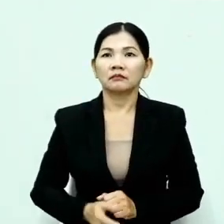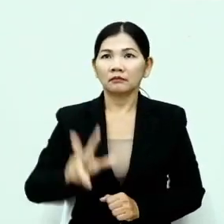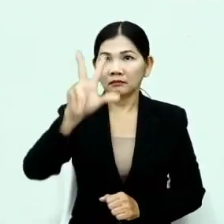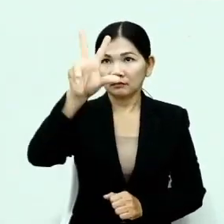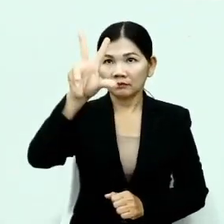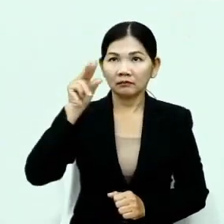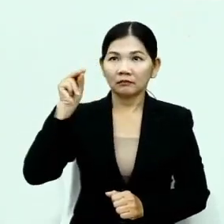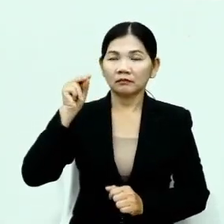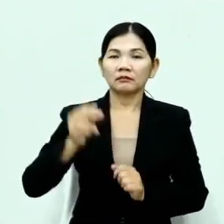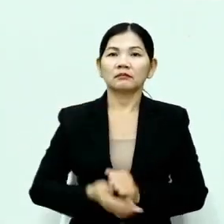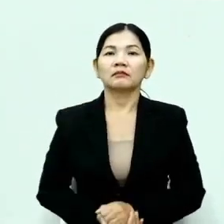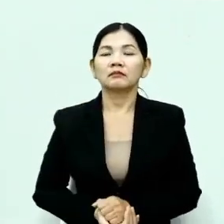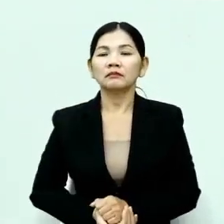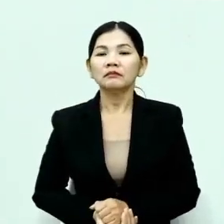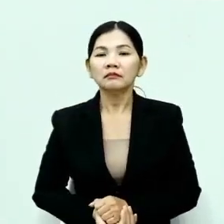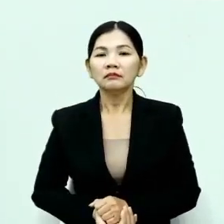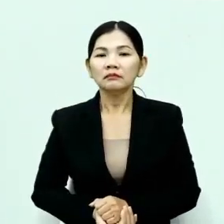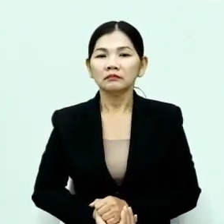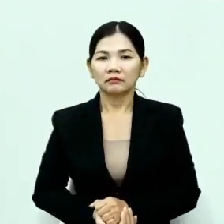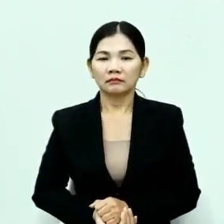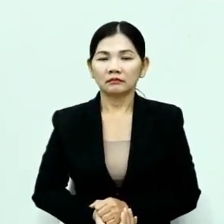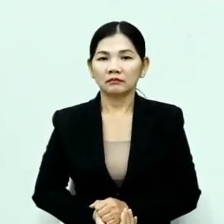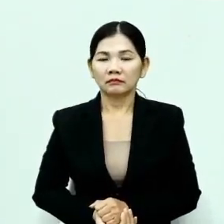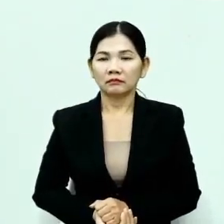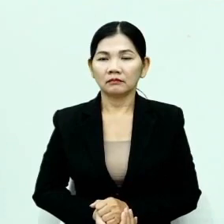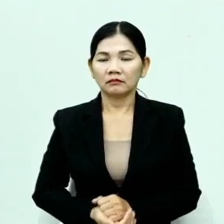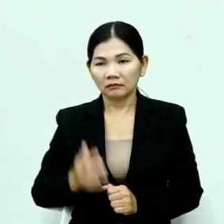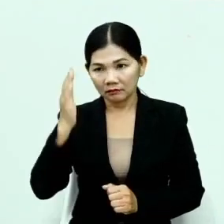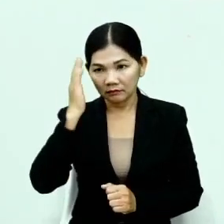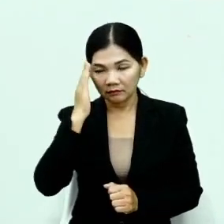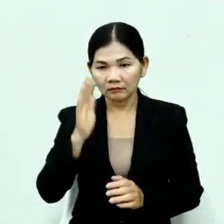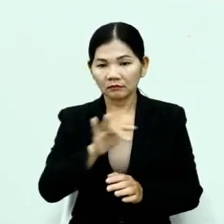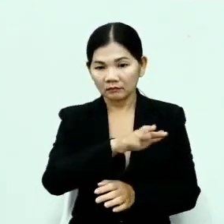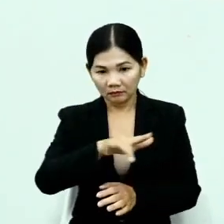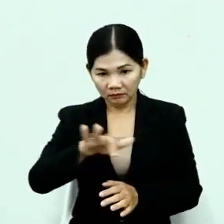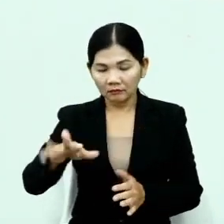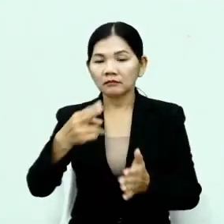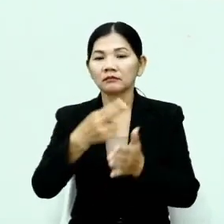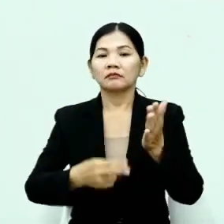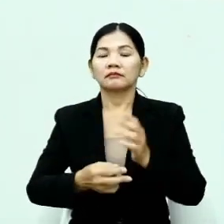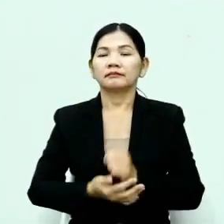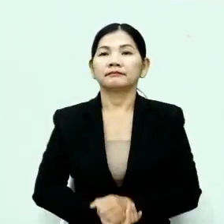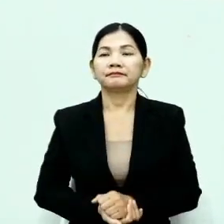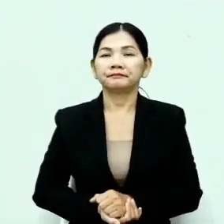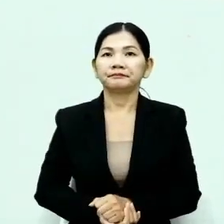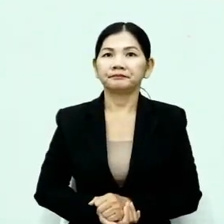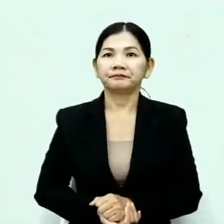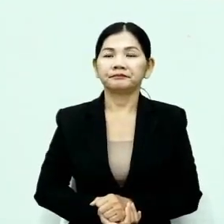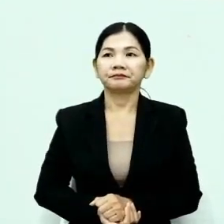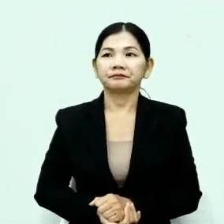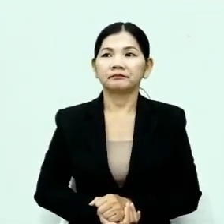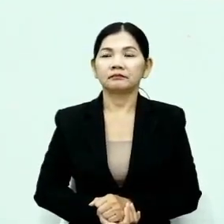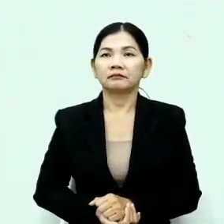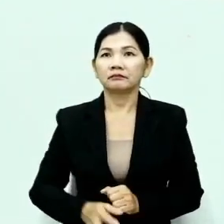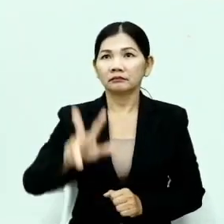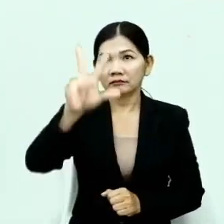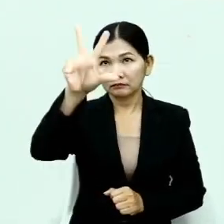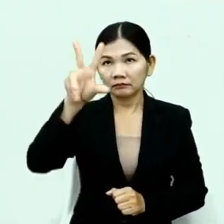បេះចាកូនគិតតិចមើលកូនបេះពាក្យបេះមានអក្សរអ្វីខ្លះណា